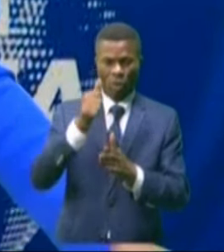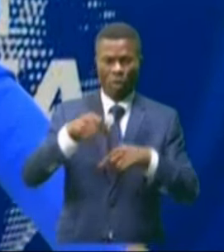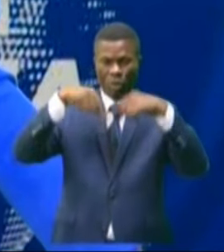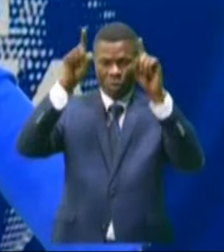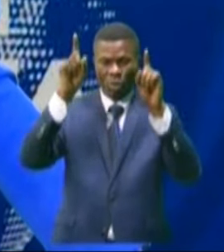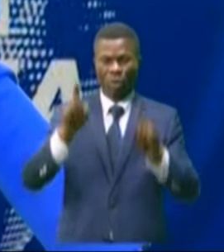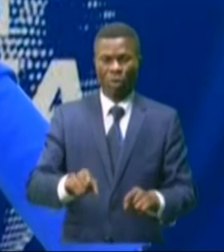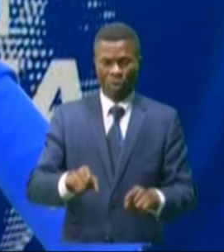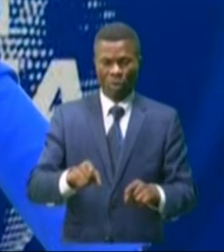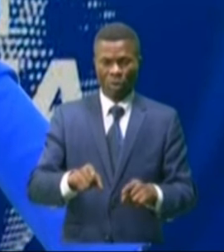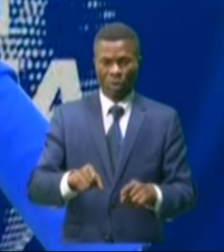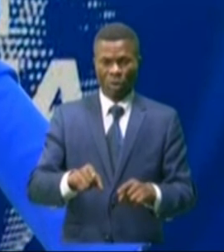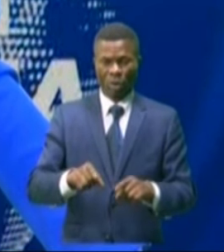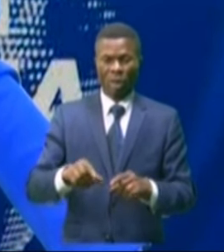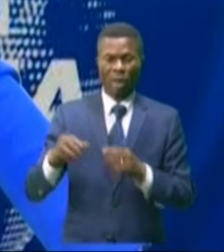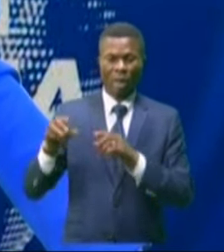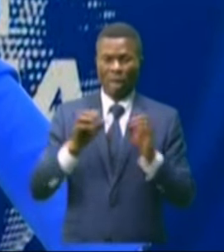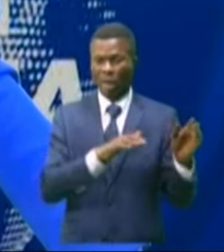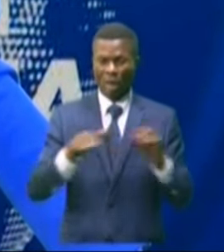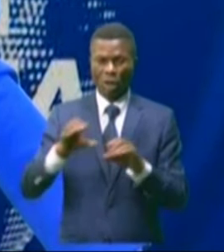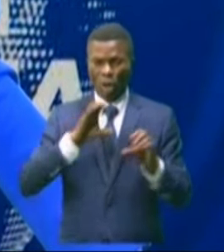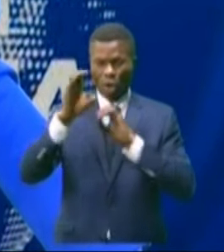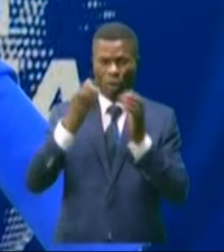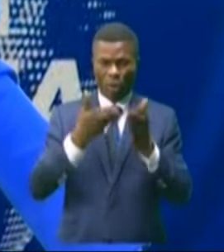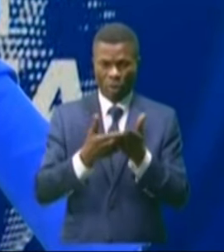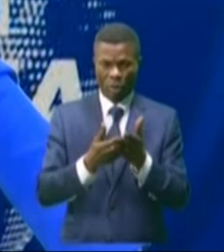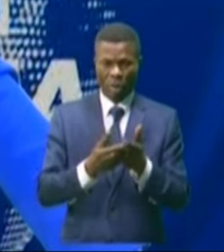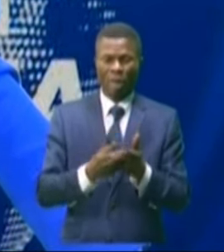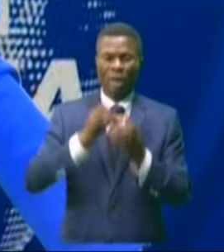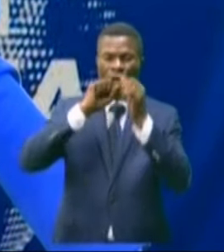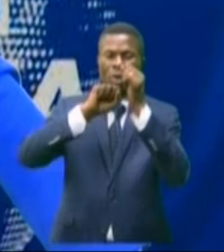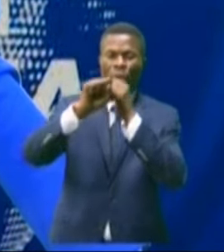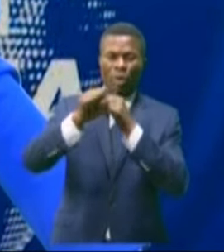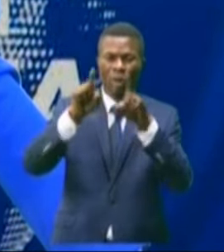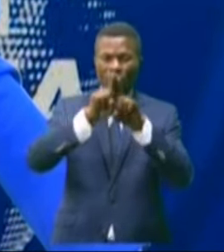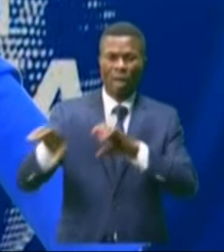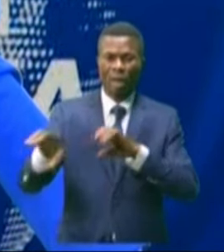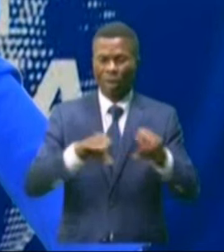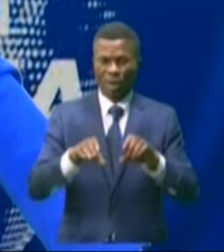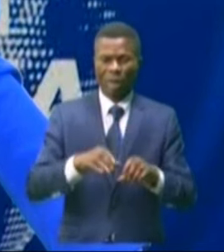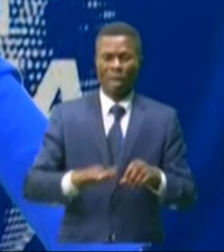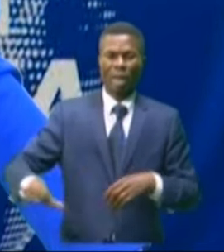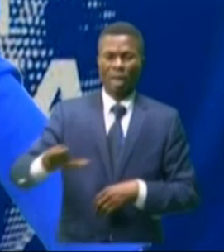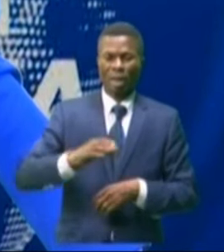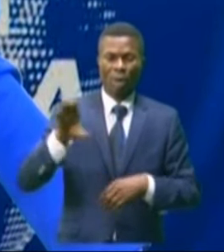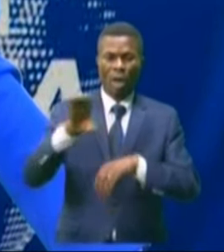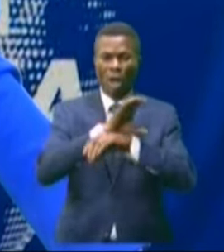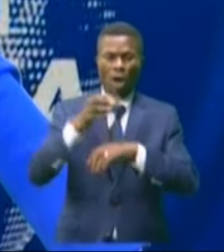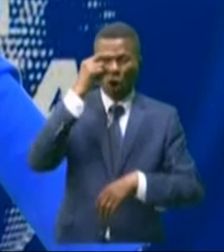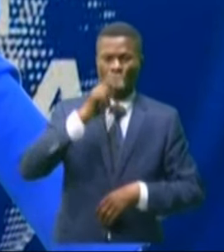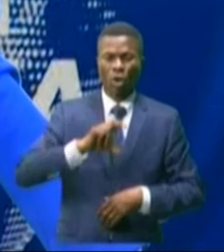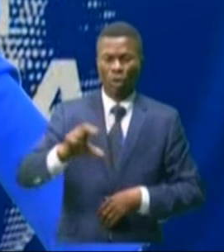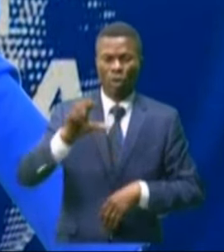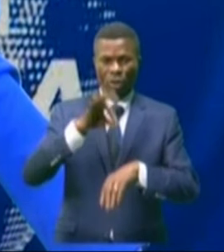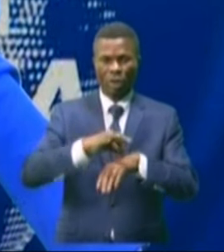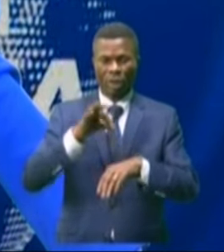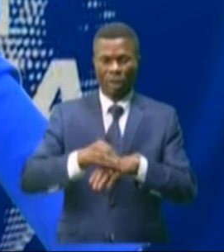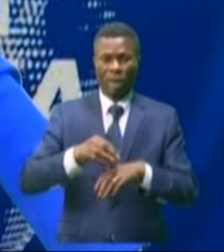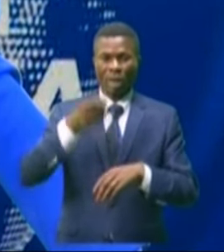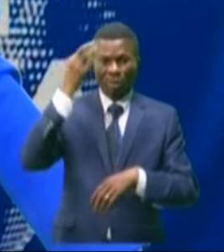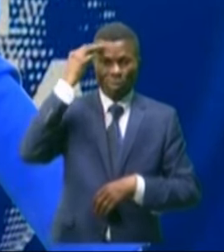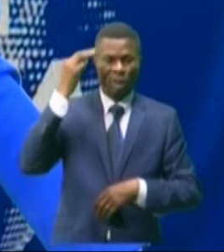édition des As de la communication, du marketing et de l'événement à Abidjan en Côte d'Ivoire. Une occasion pour Patrick